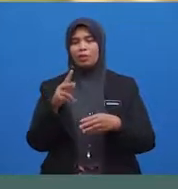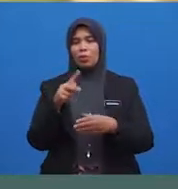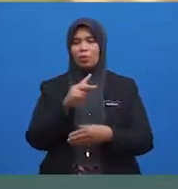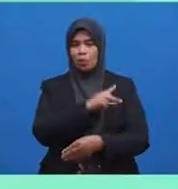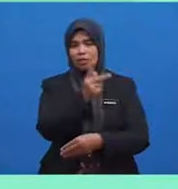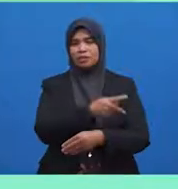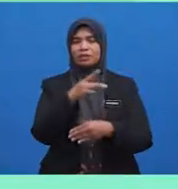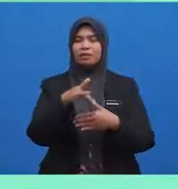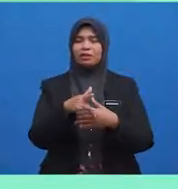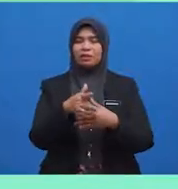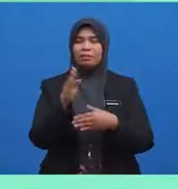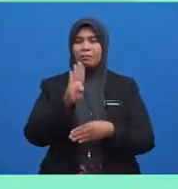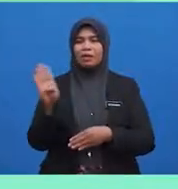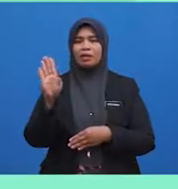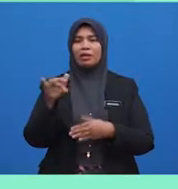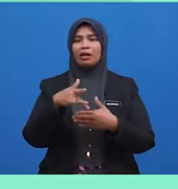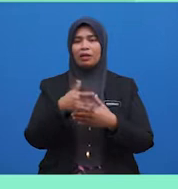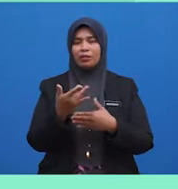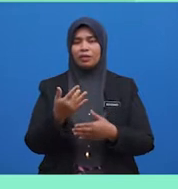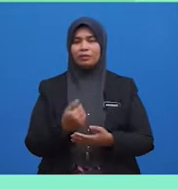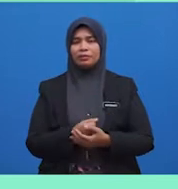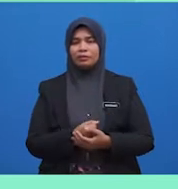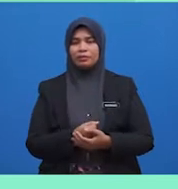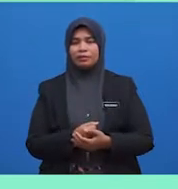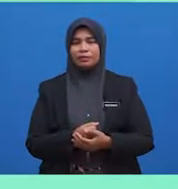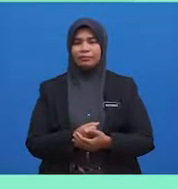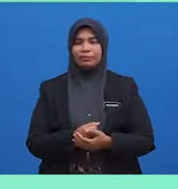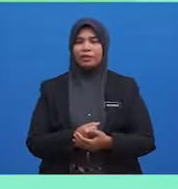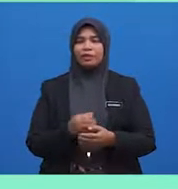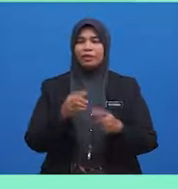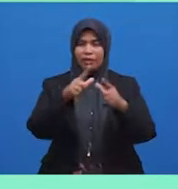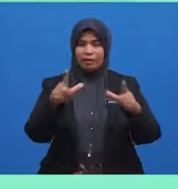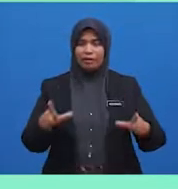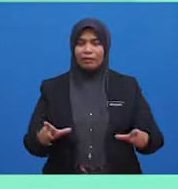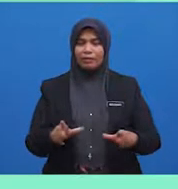kita. Adakah murid-murid dapat mengecam lokasi ini?